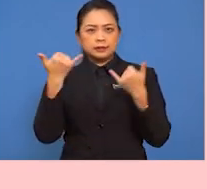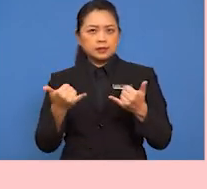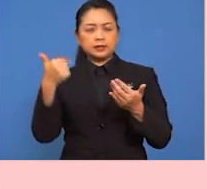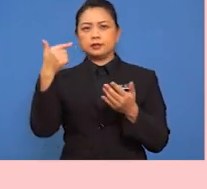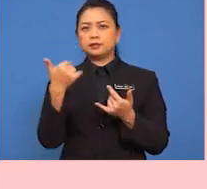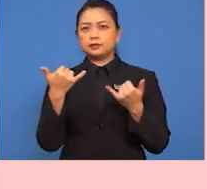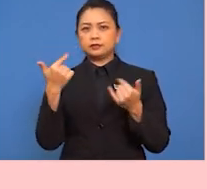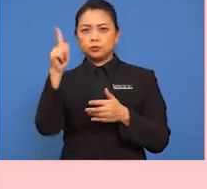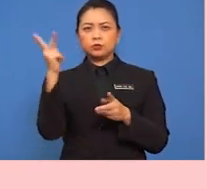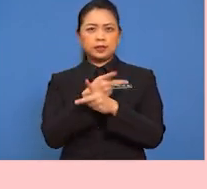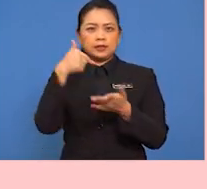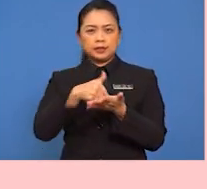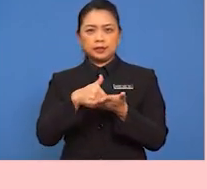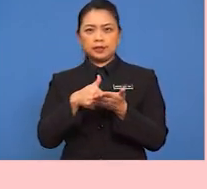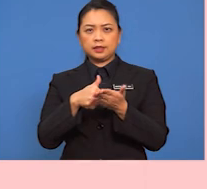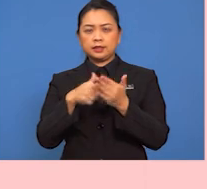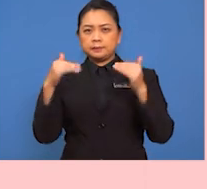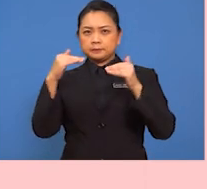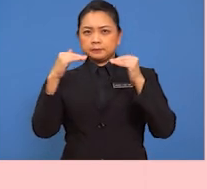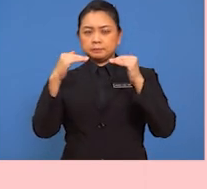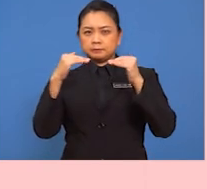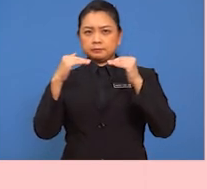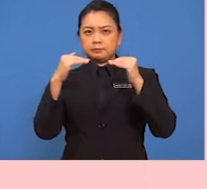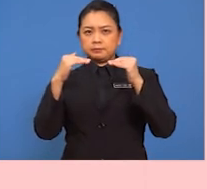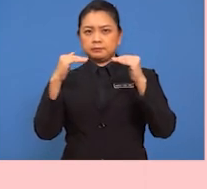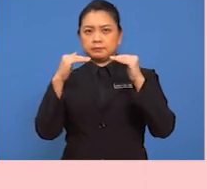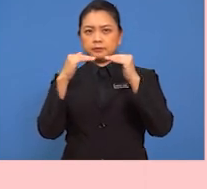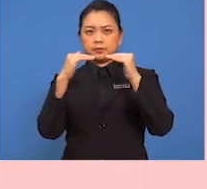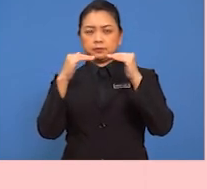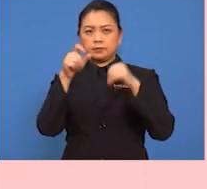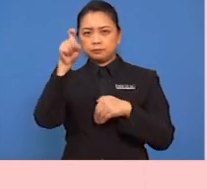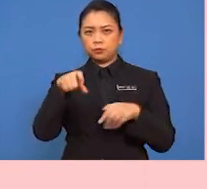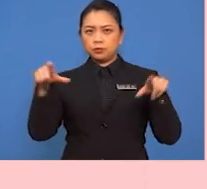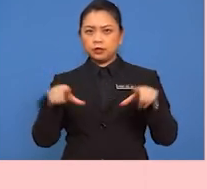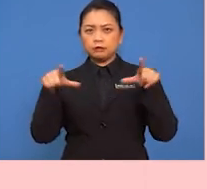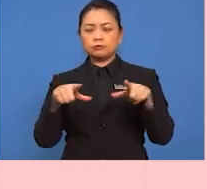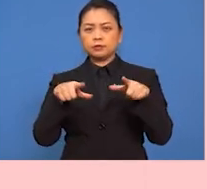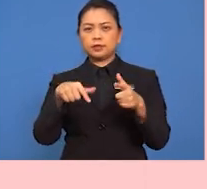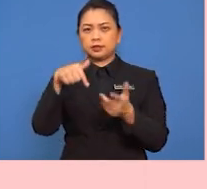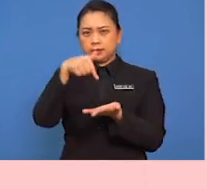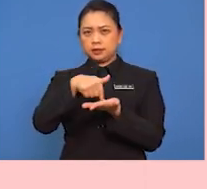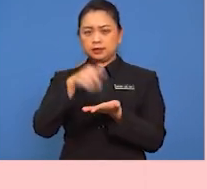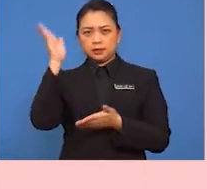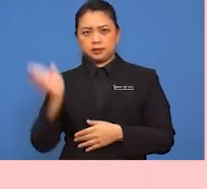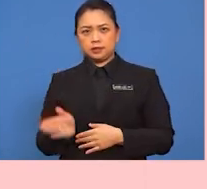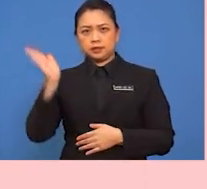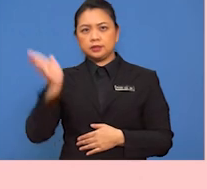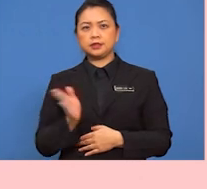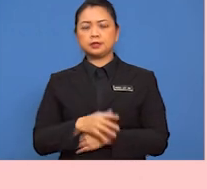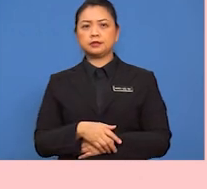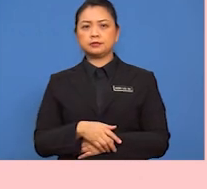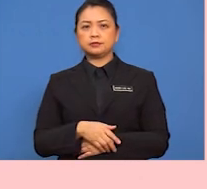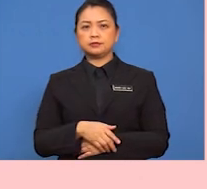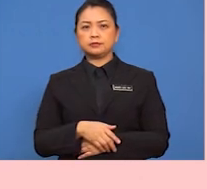konsep keseimbangan persamaan perlu dilakukan di sini. A